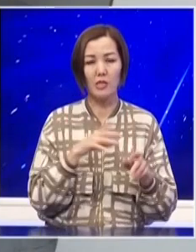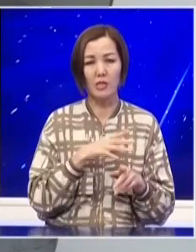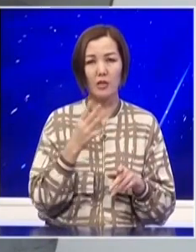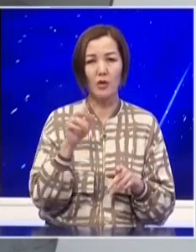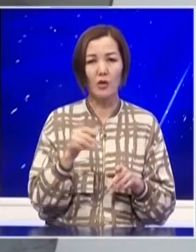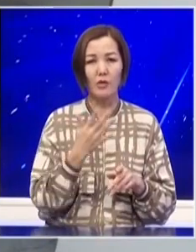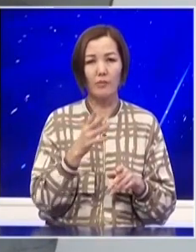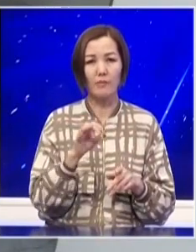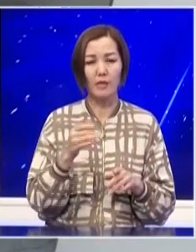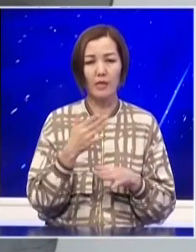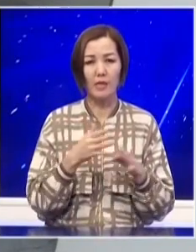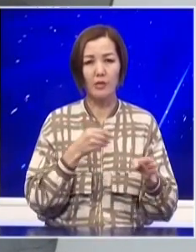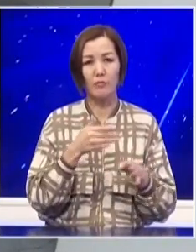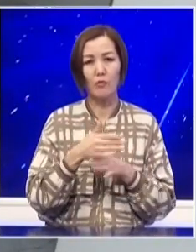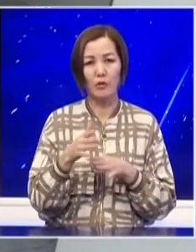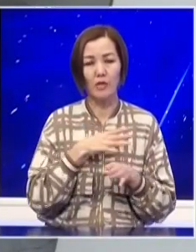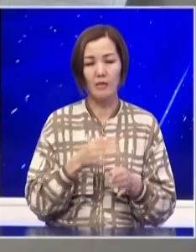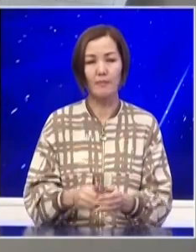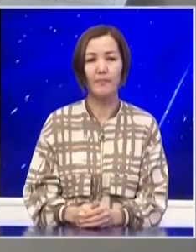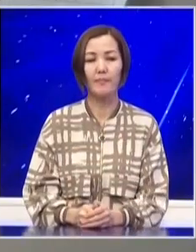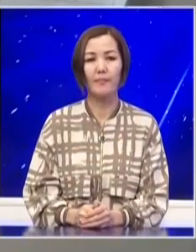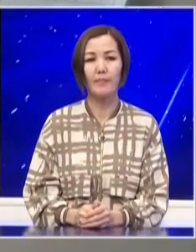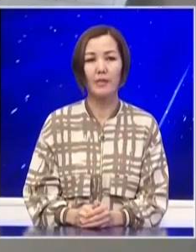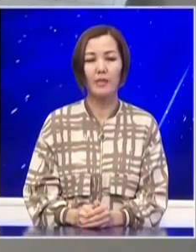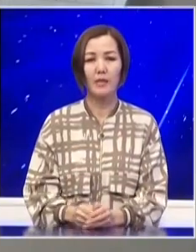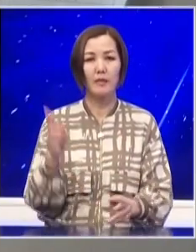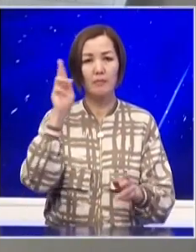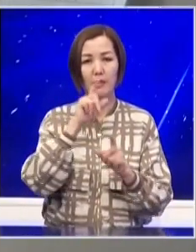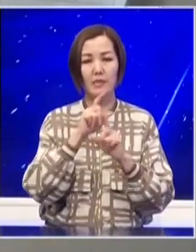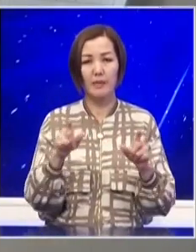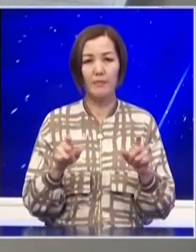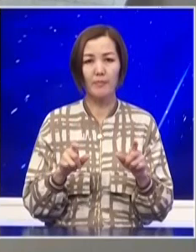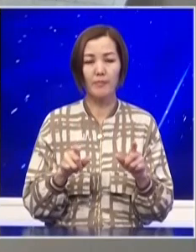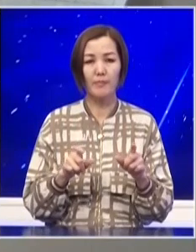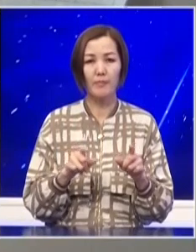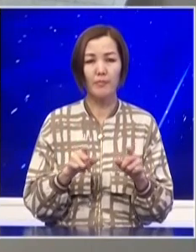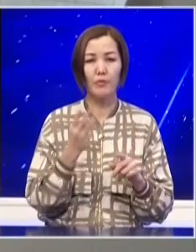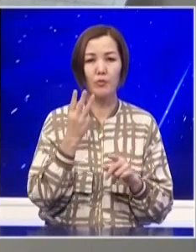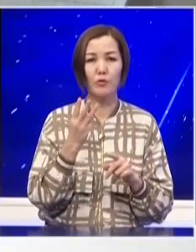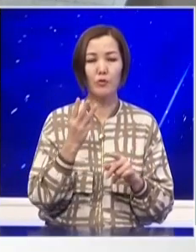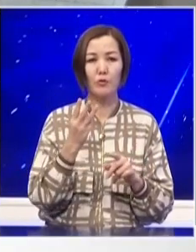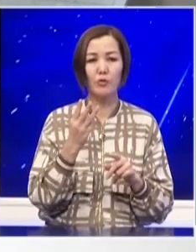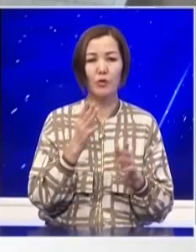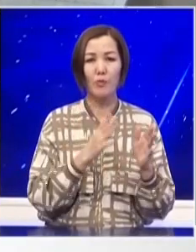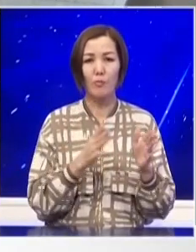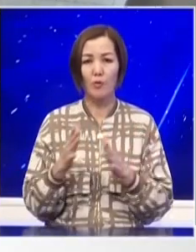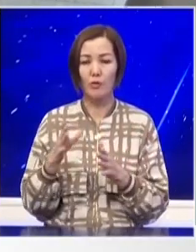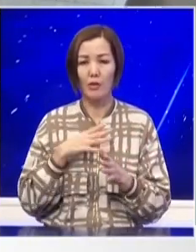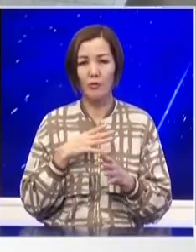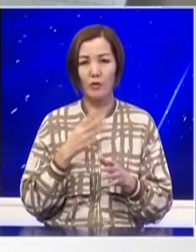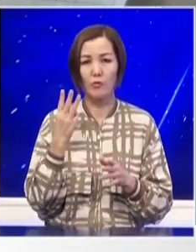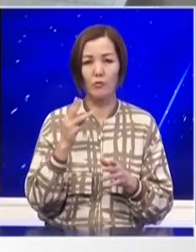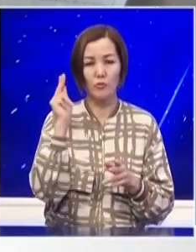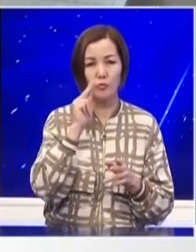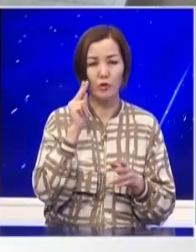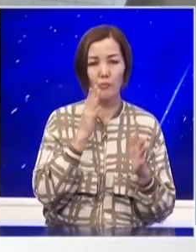4,5 миллиардтан астам қаржы бөлінген. Мектеп негізі 3 блоктан тұрады. Ол біздің 3 учебный